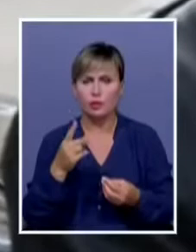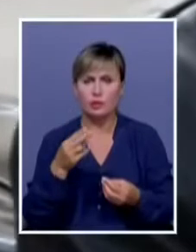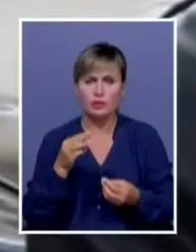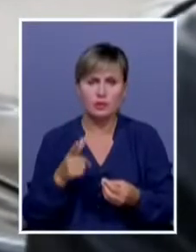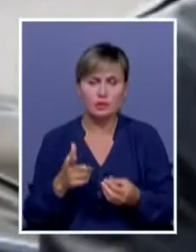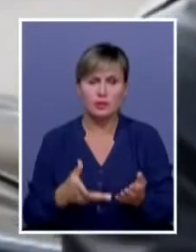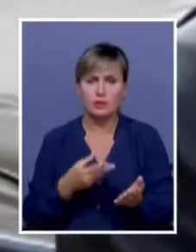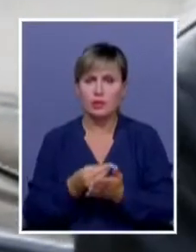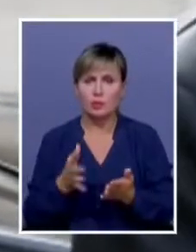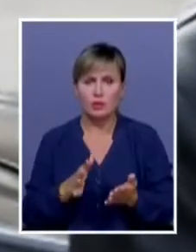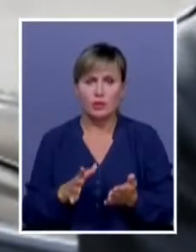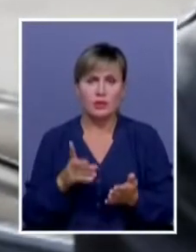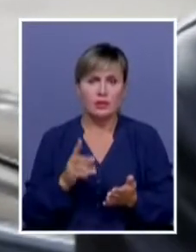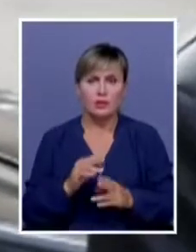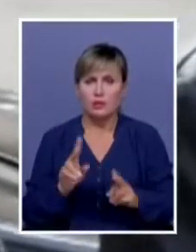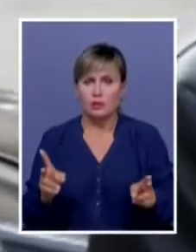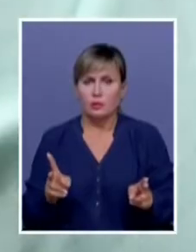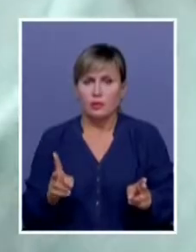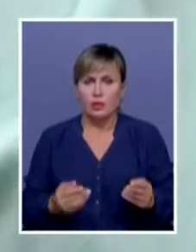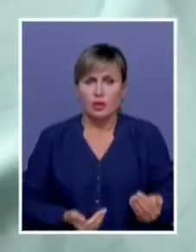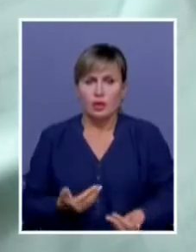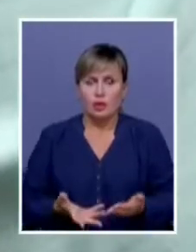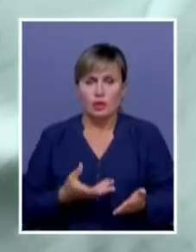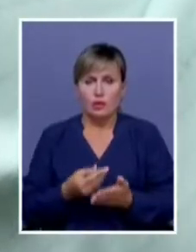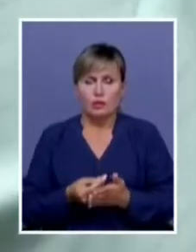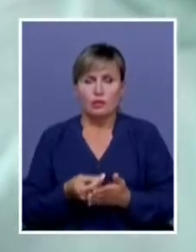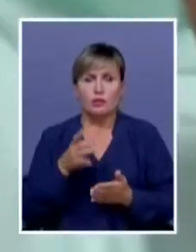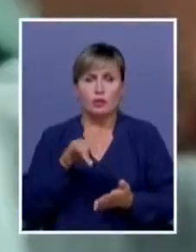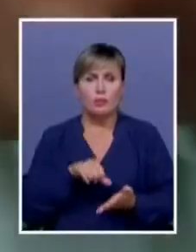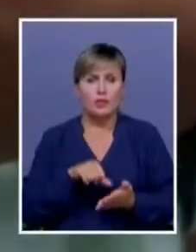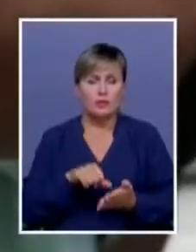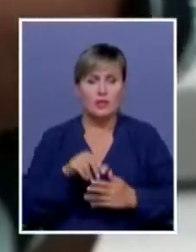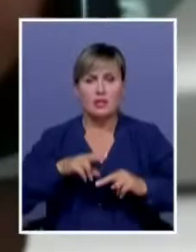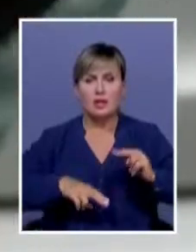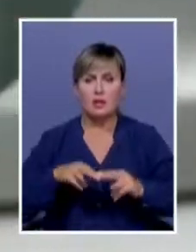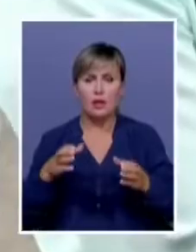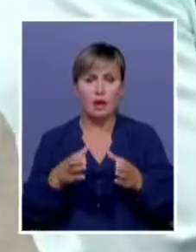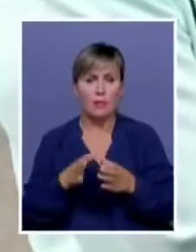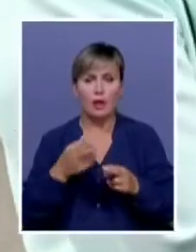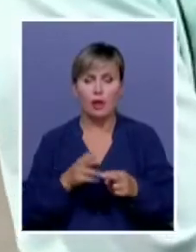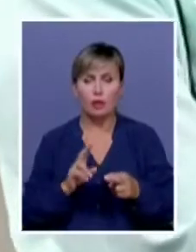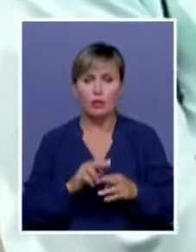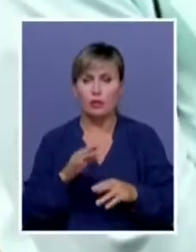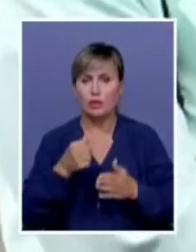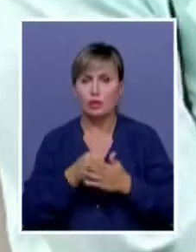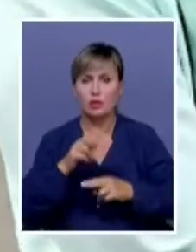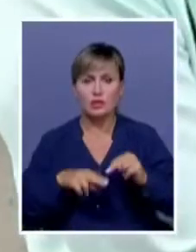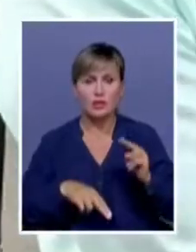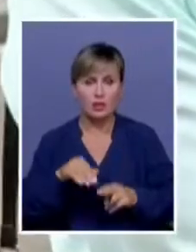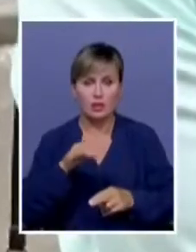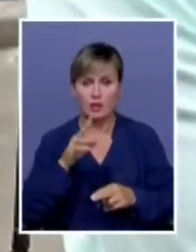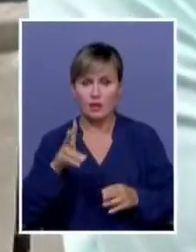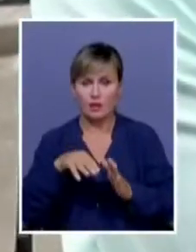не оплачивалось никем наличным способом. Тем временем представители строительной компании, которые и достраивали жилой комплекс в